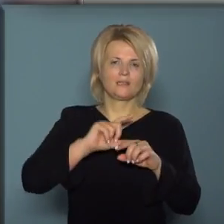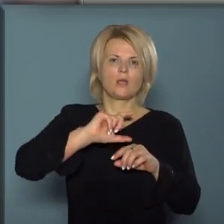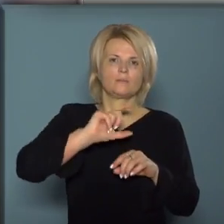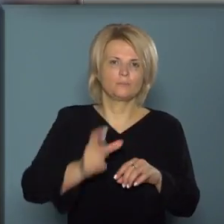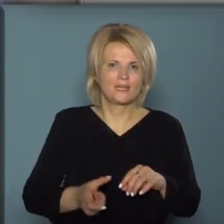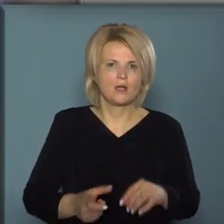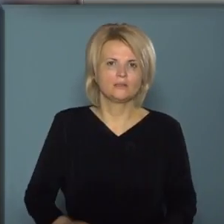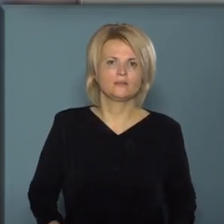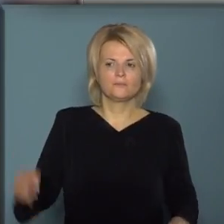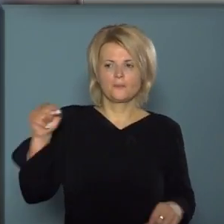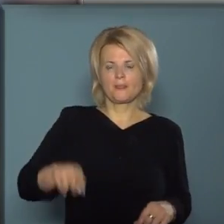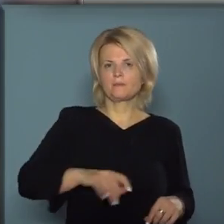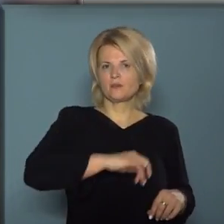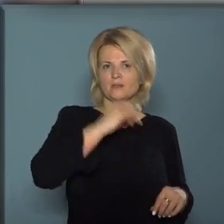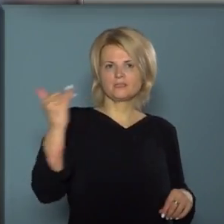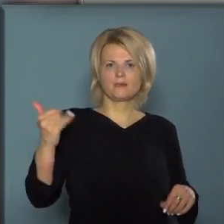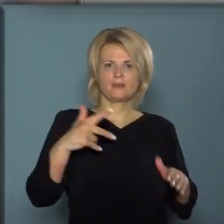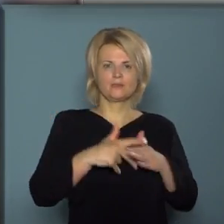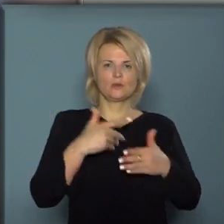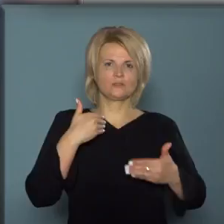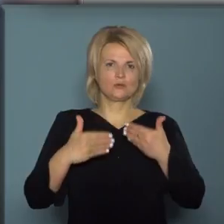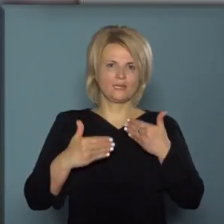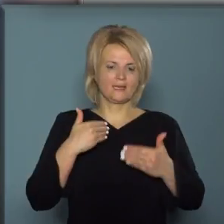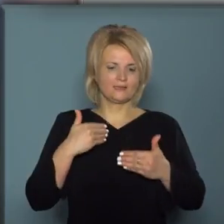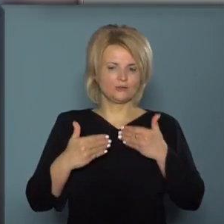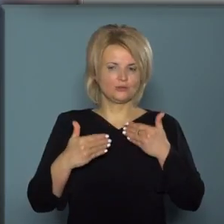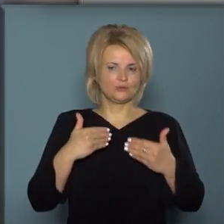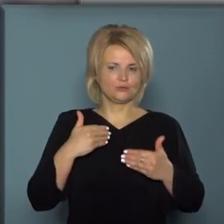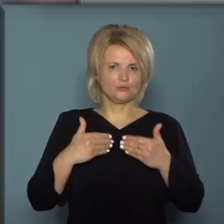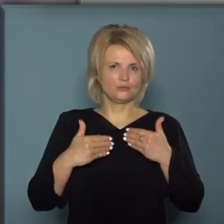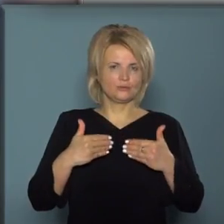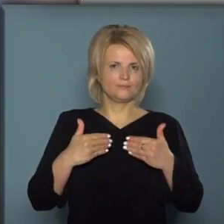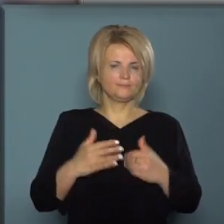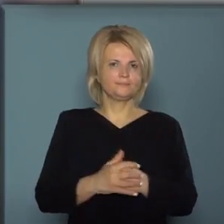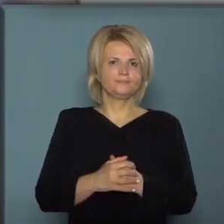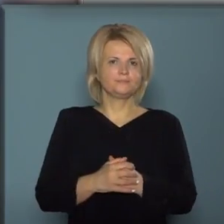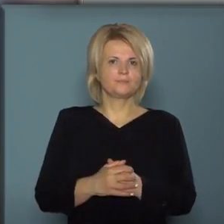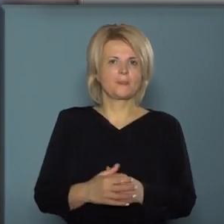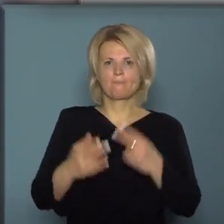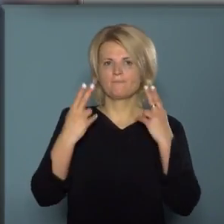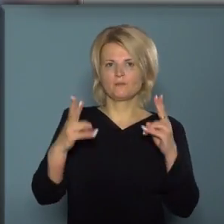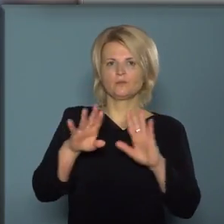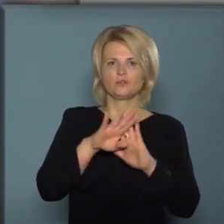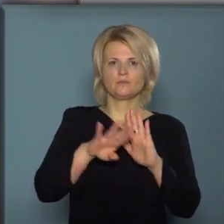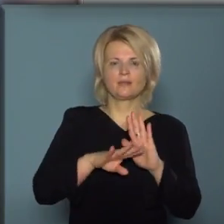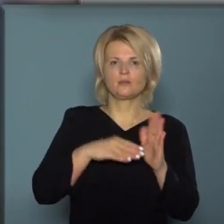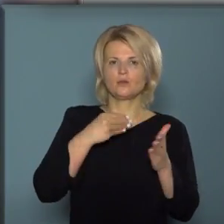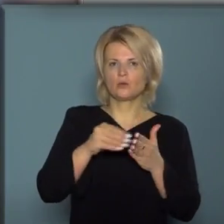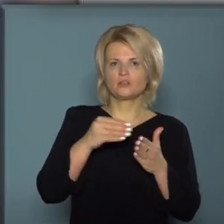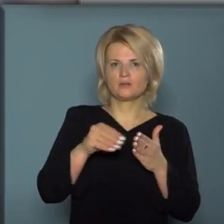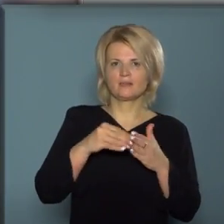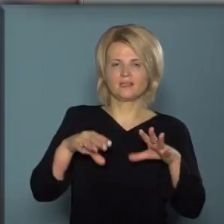hogy ebben az évben a közgyűlésnek ugye a legkiemeltebb feladata szintén a